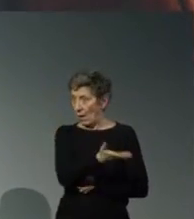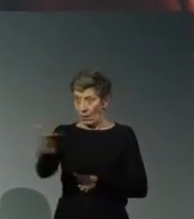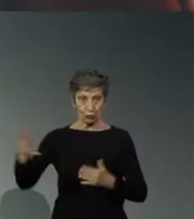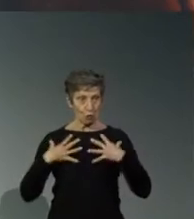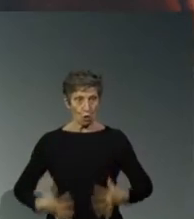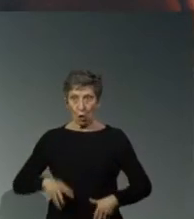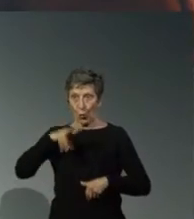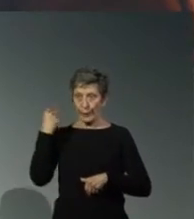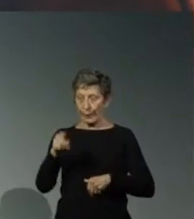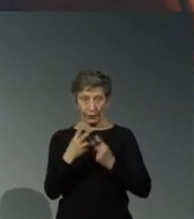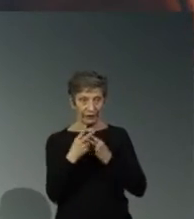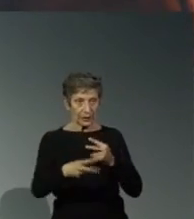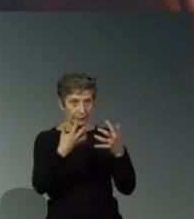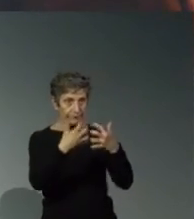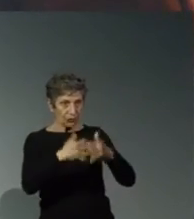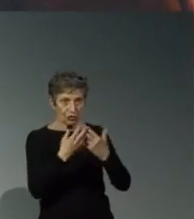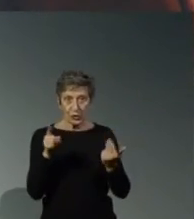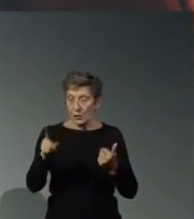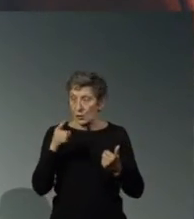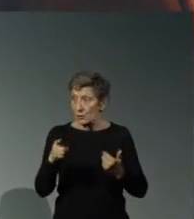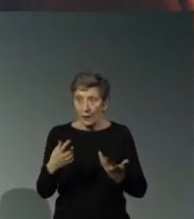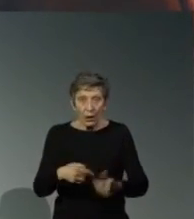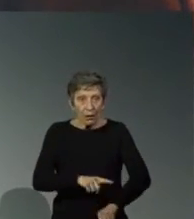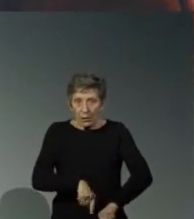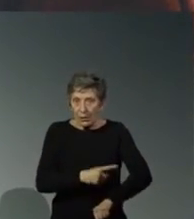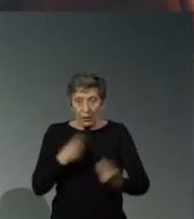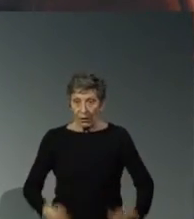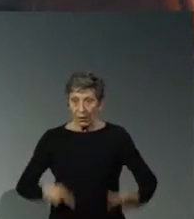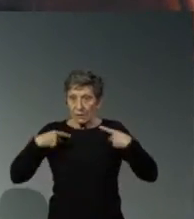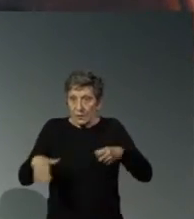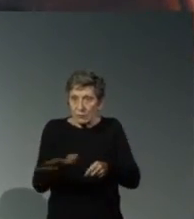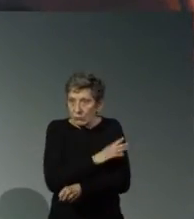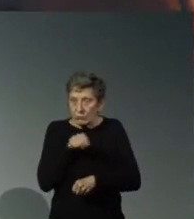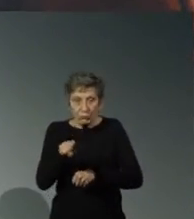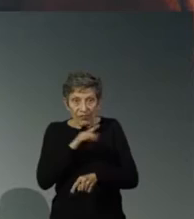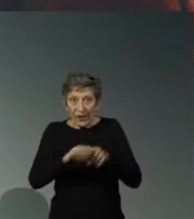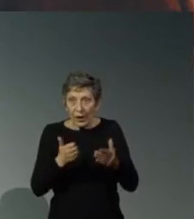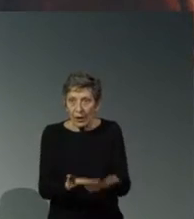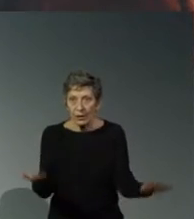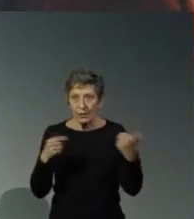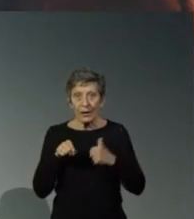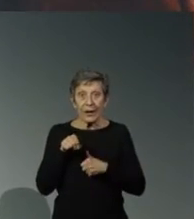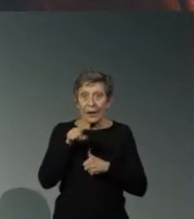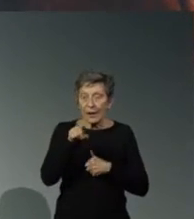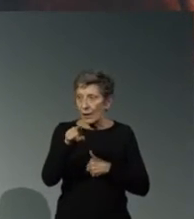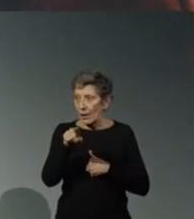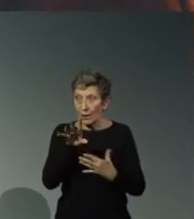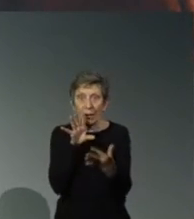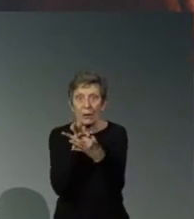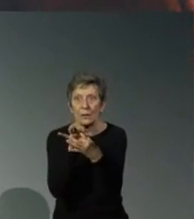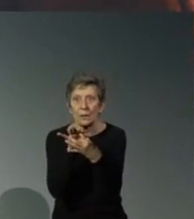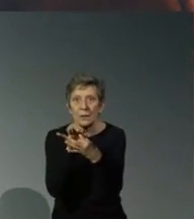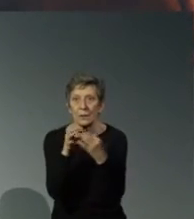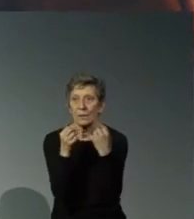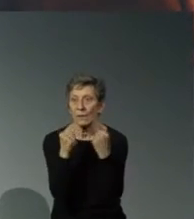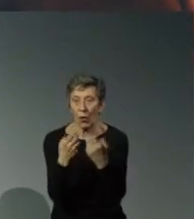humains, devant les machines qui y passent tout leur temps, qui y passent toute leur vie et qui semblent aimantés